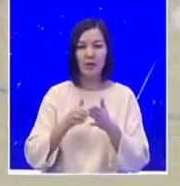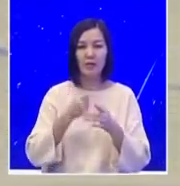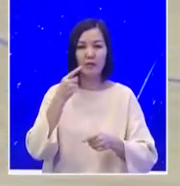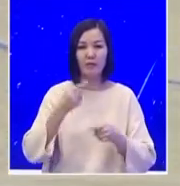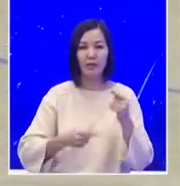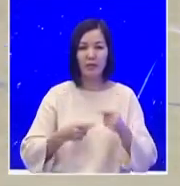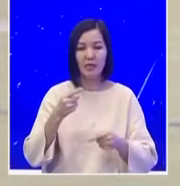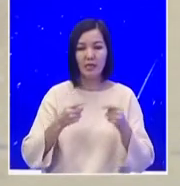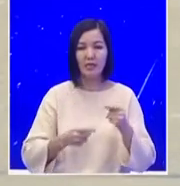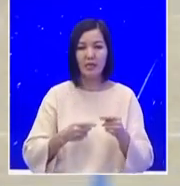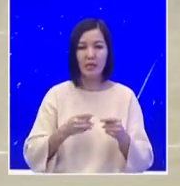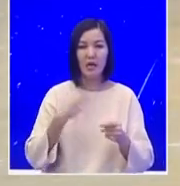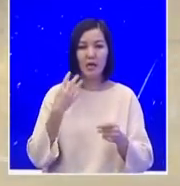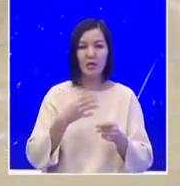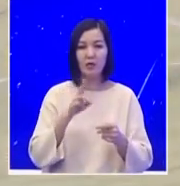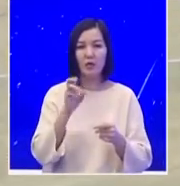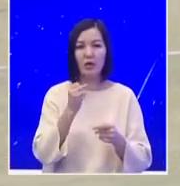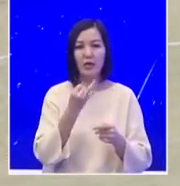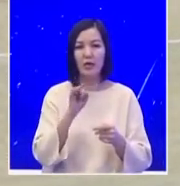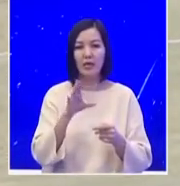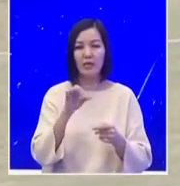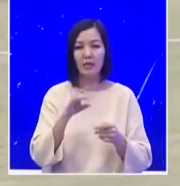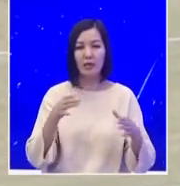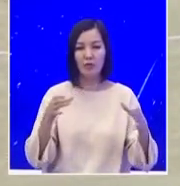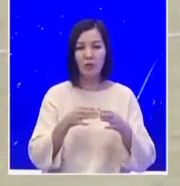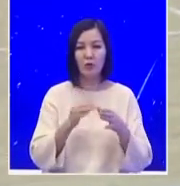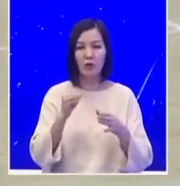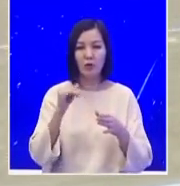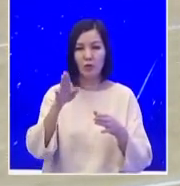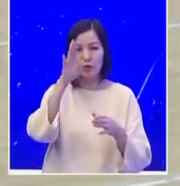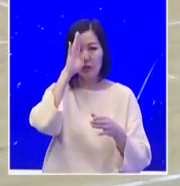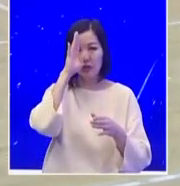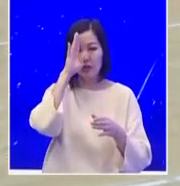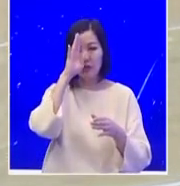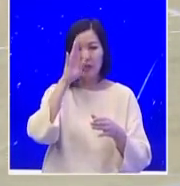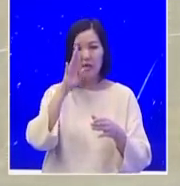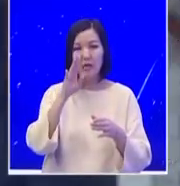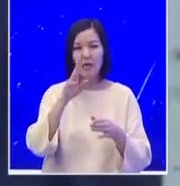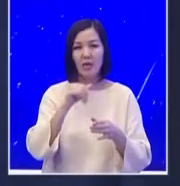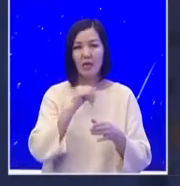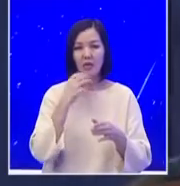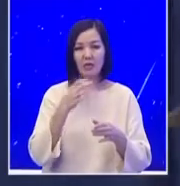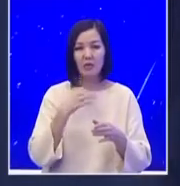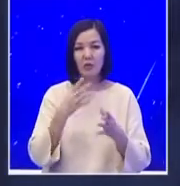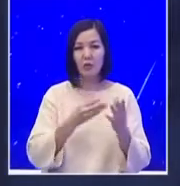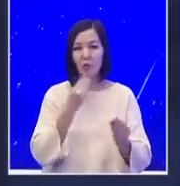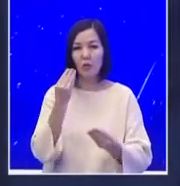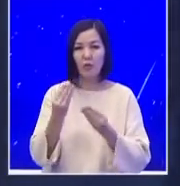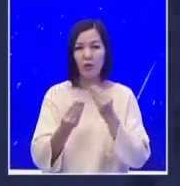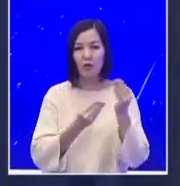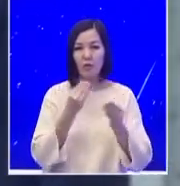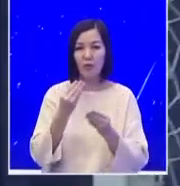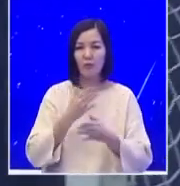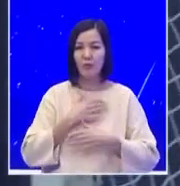біріншіліктегі басты бәсекелесі Қызылорданың Қайсары болатын. Жетісулық жігіттер Сыр өңірінің өрендерімен екі рет ойнап, екеуінде де